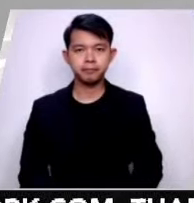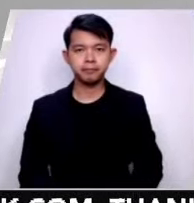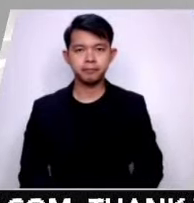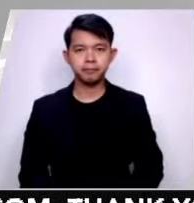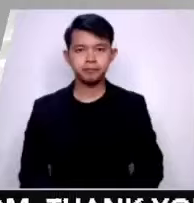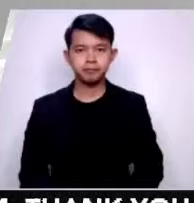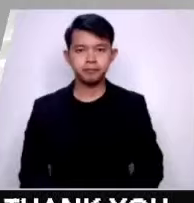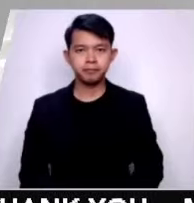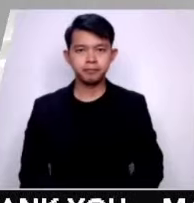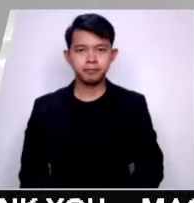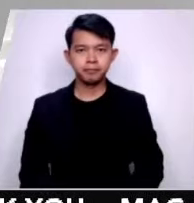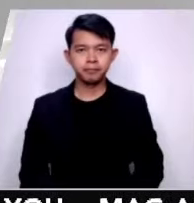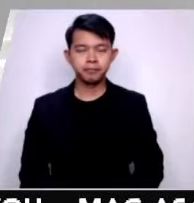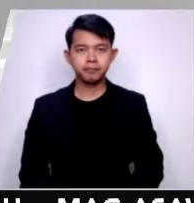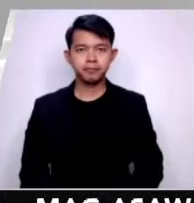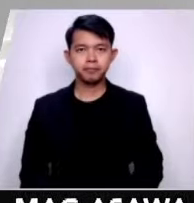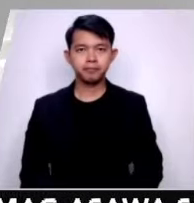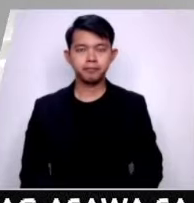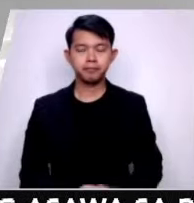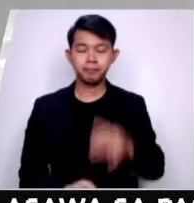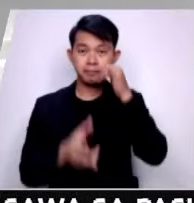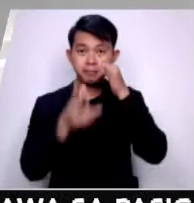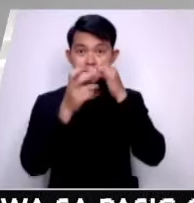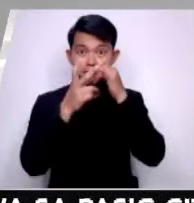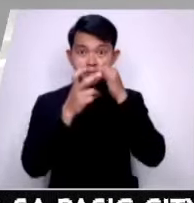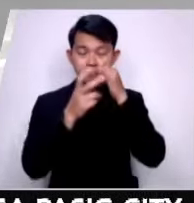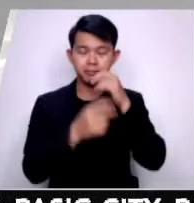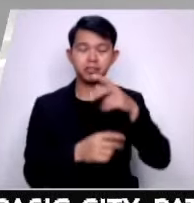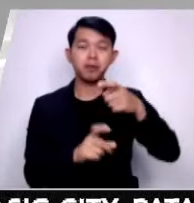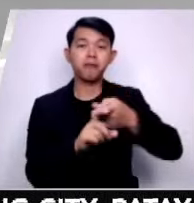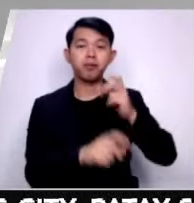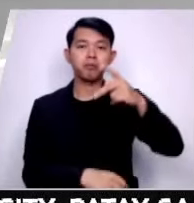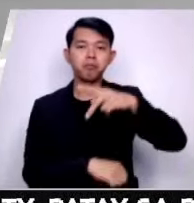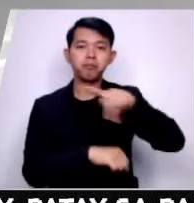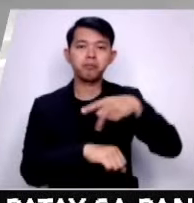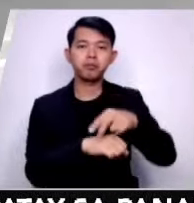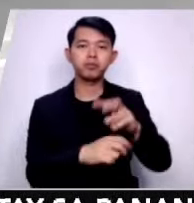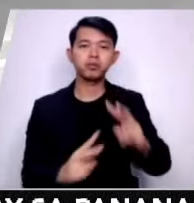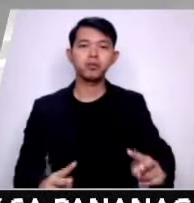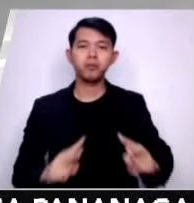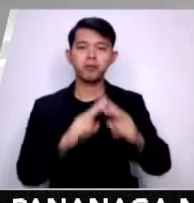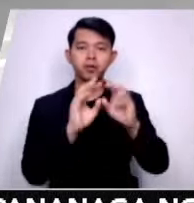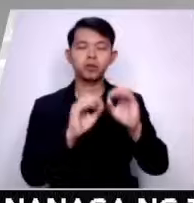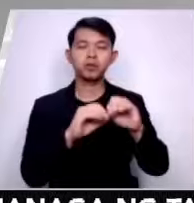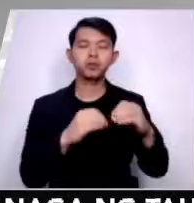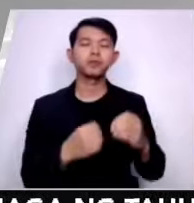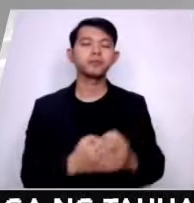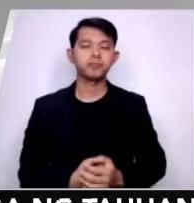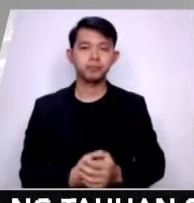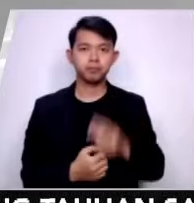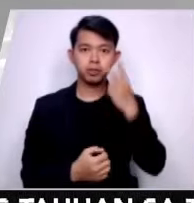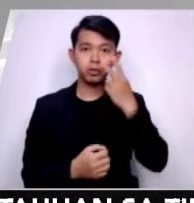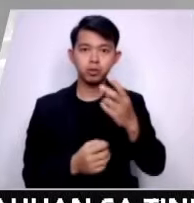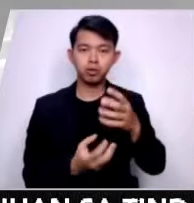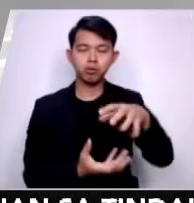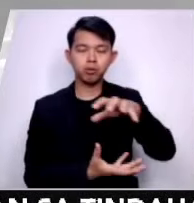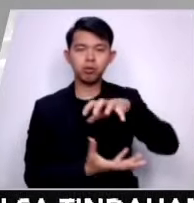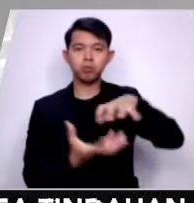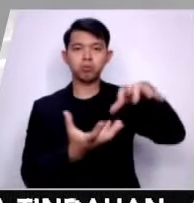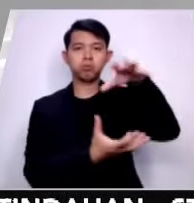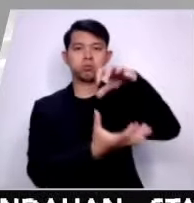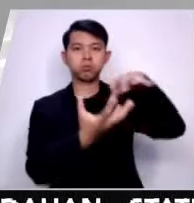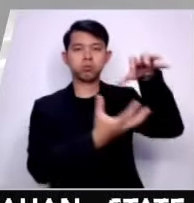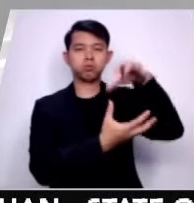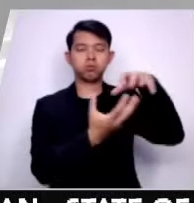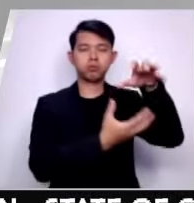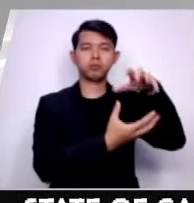Sa time-lapse camera footage ng Vivox, kita kung paanong nagsimulang mabuga ng makapal na usok ang Bulkang Canlaon bago mag-alas 7